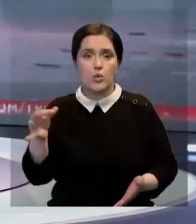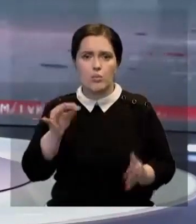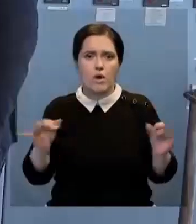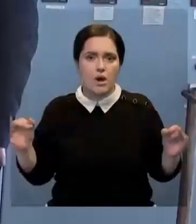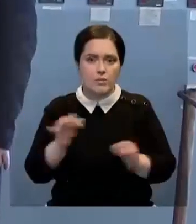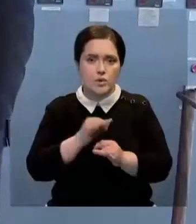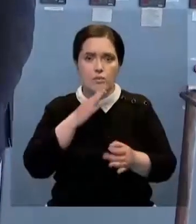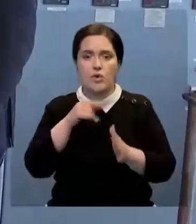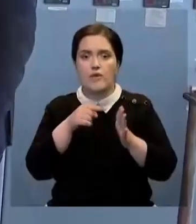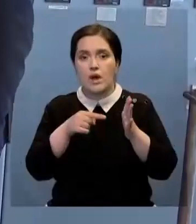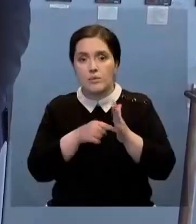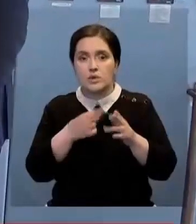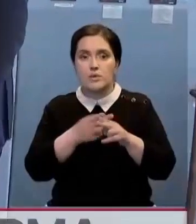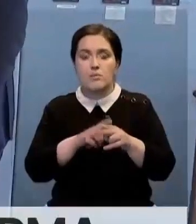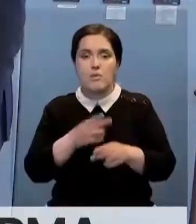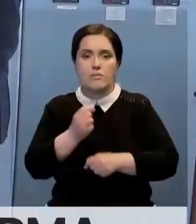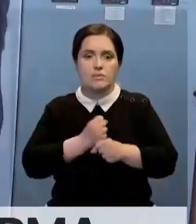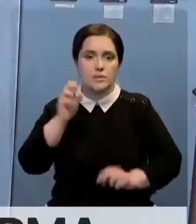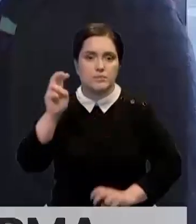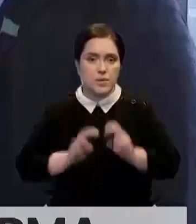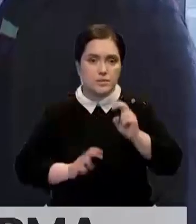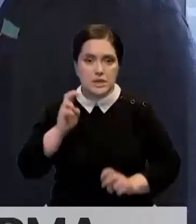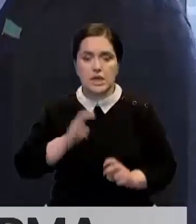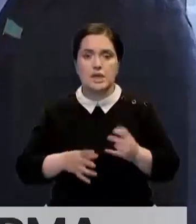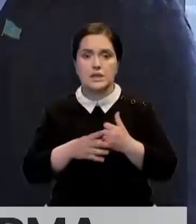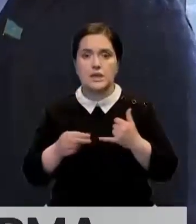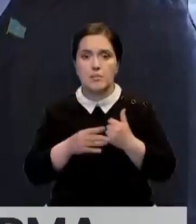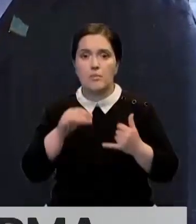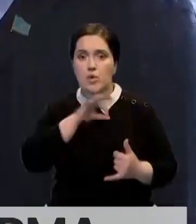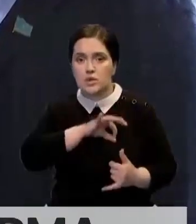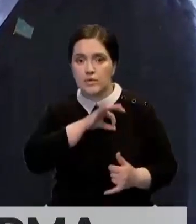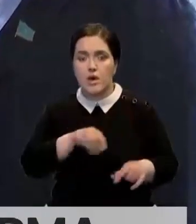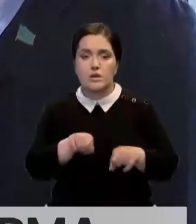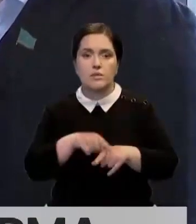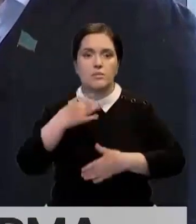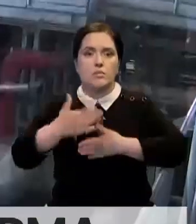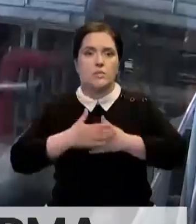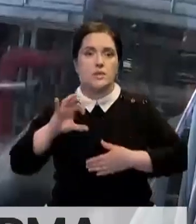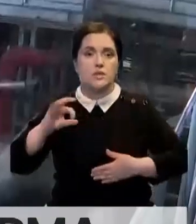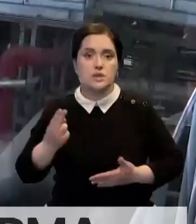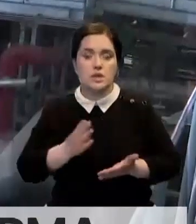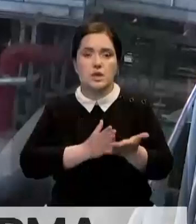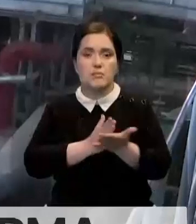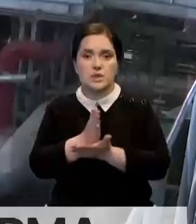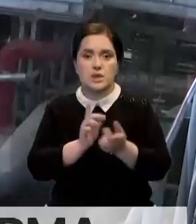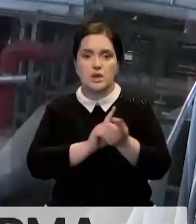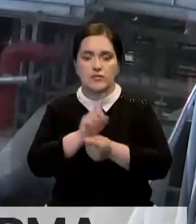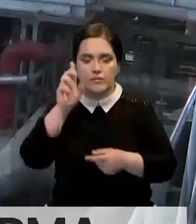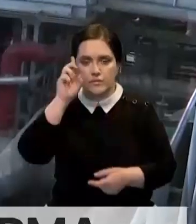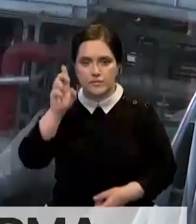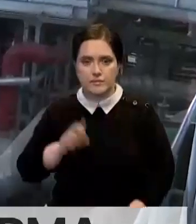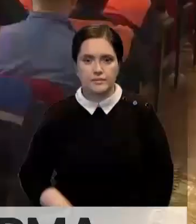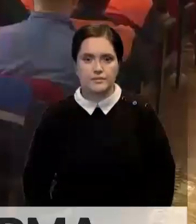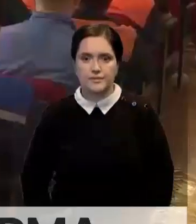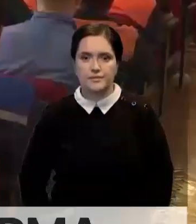большой спектр вопросов, в том числе касающихся перерабатывающей промышленности, недропользования, а также роли предстоящих социально-политических реформ